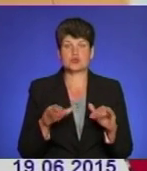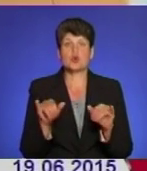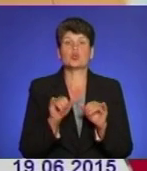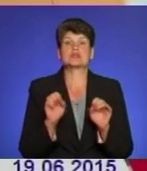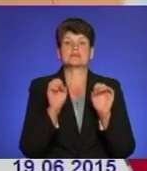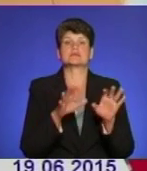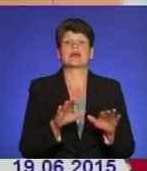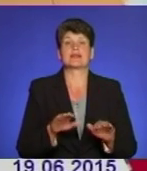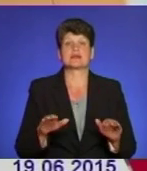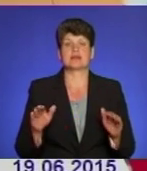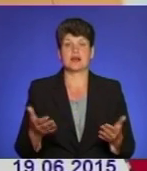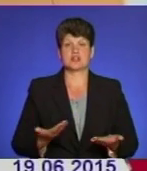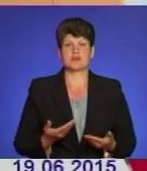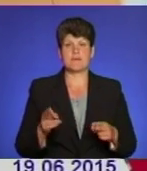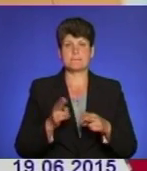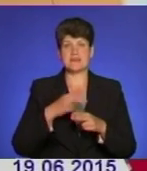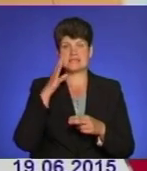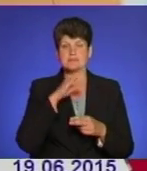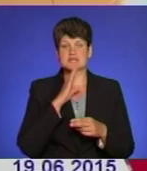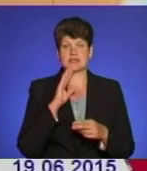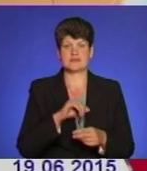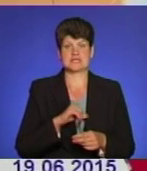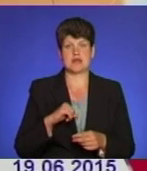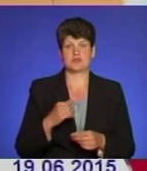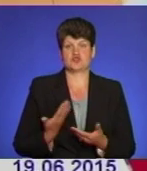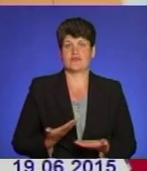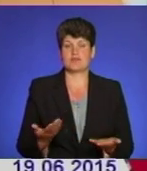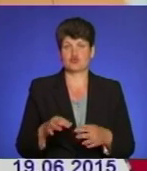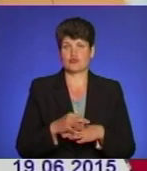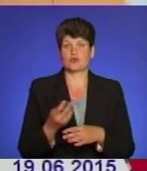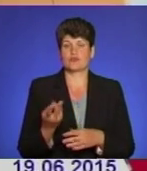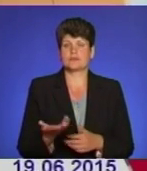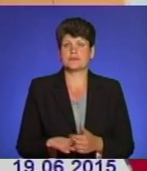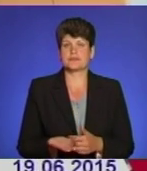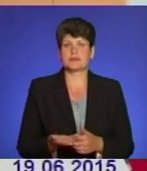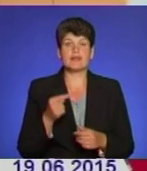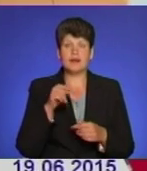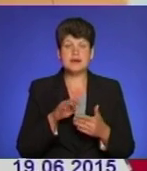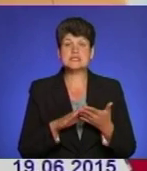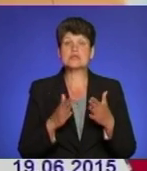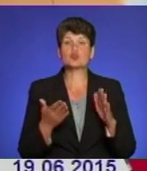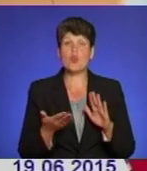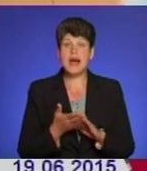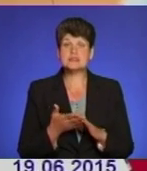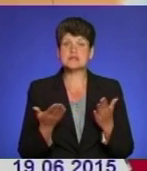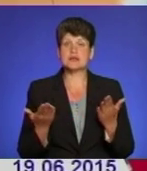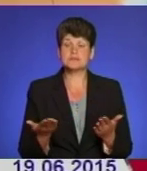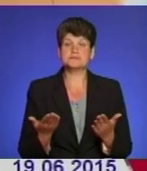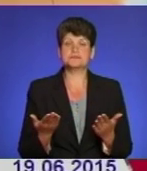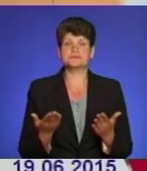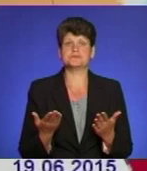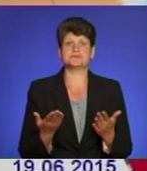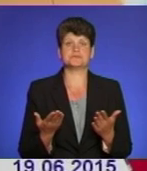покинути дитину. А живемо ми без батьків, самі з чоловіком. І така ситуація, що